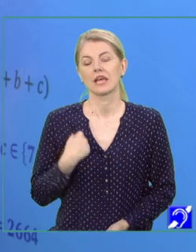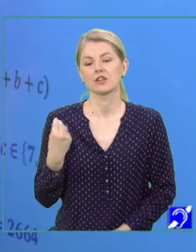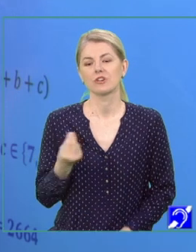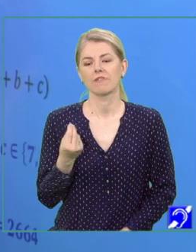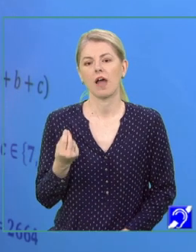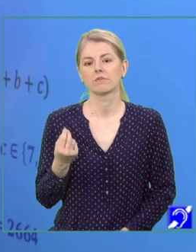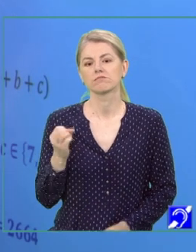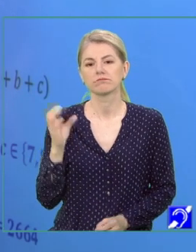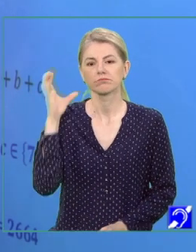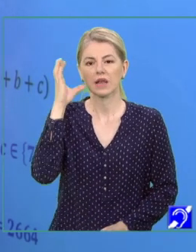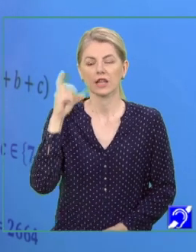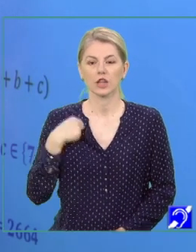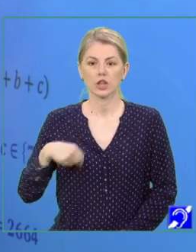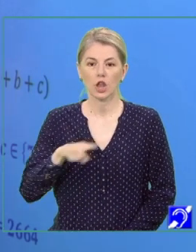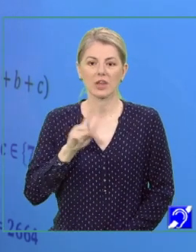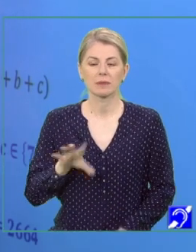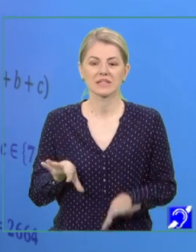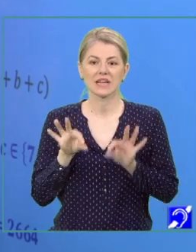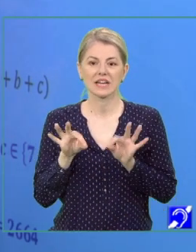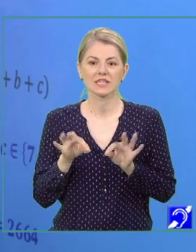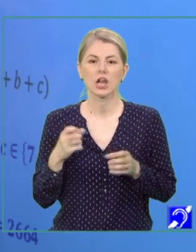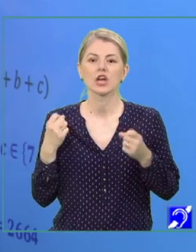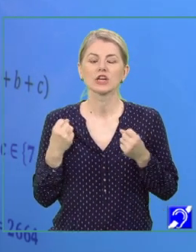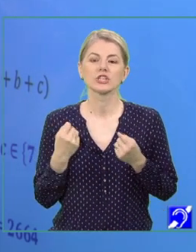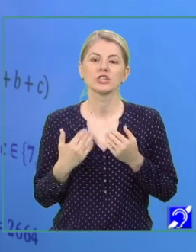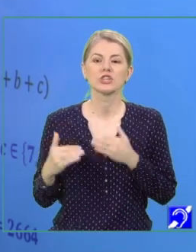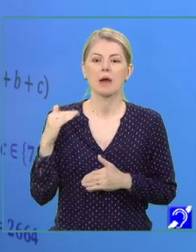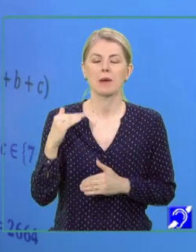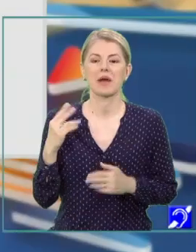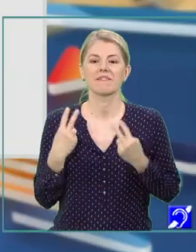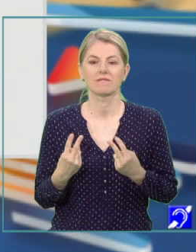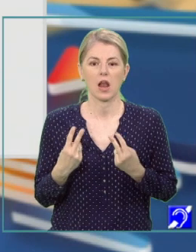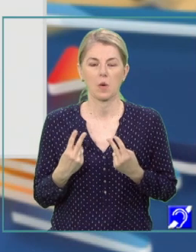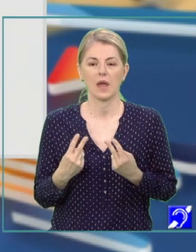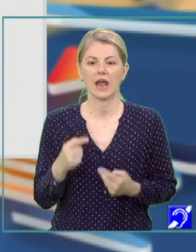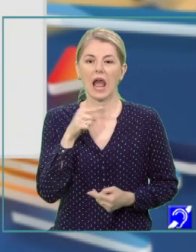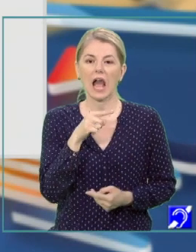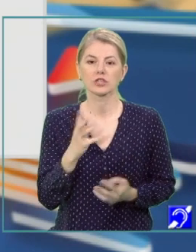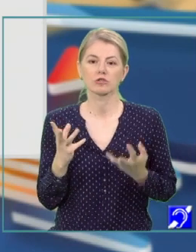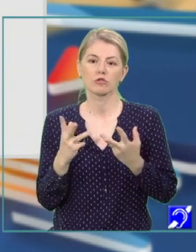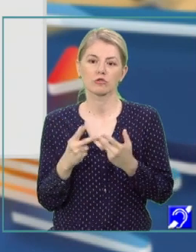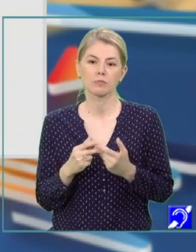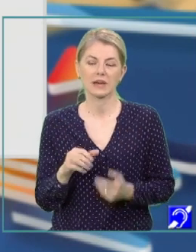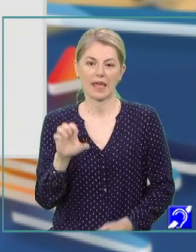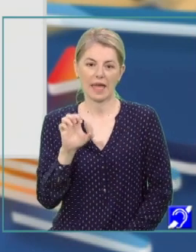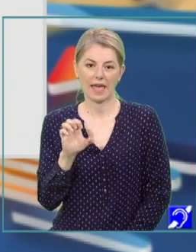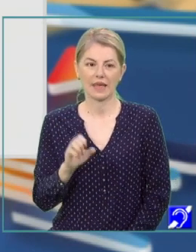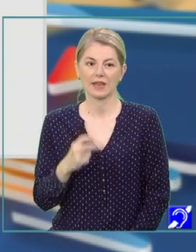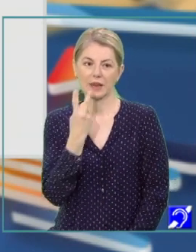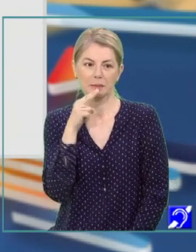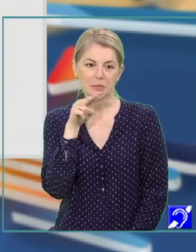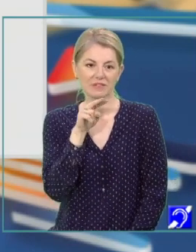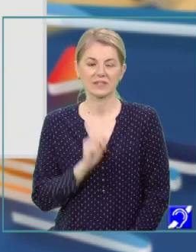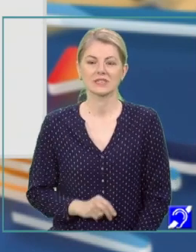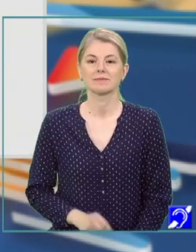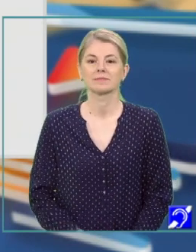și anume, noi trebuie să găsim cea mai mare valoare a acestui număr N, îl priviți pe